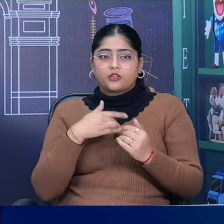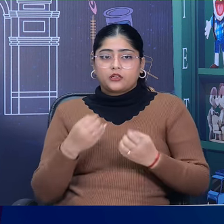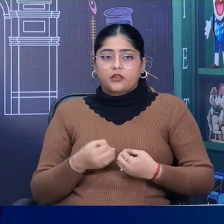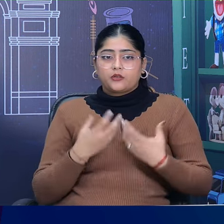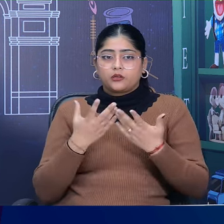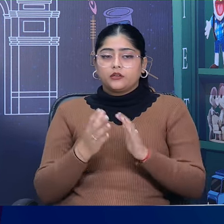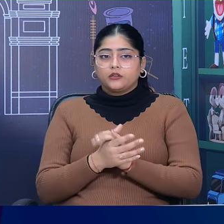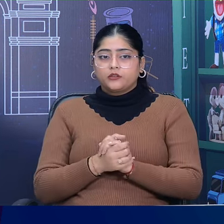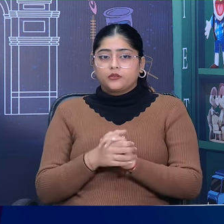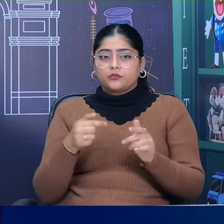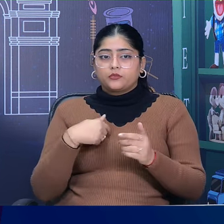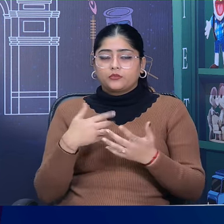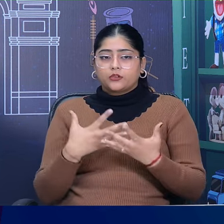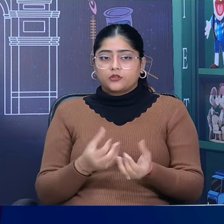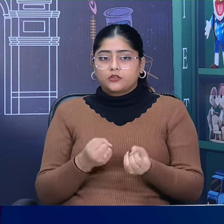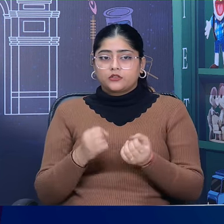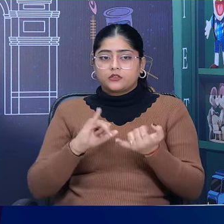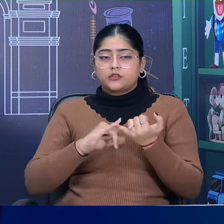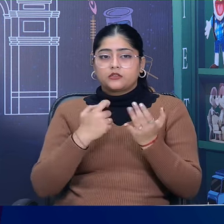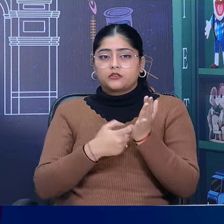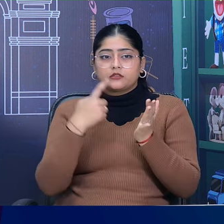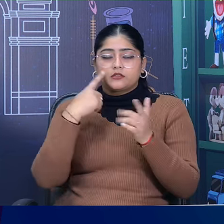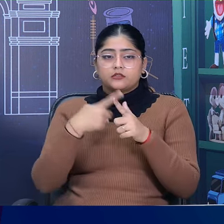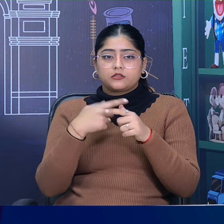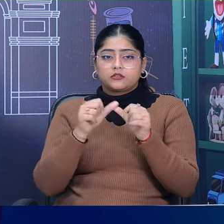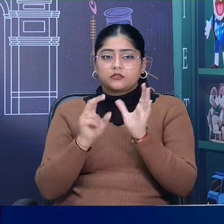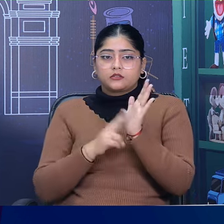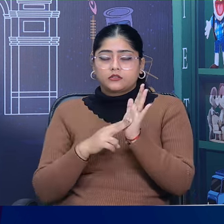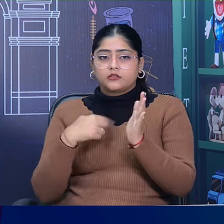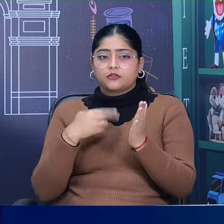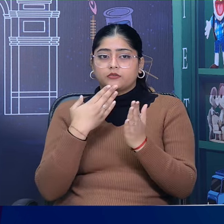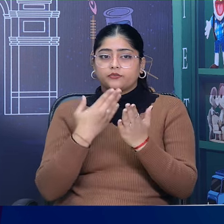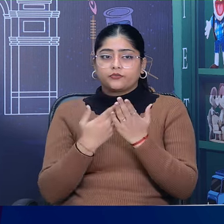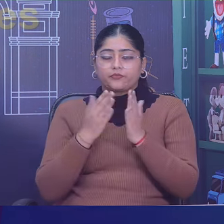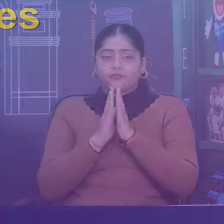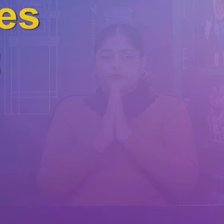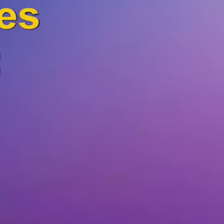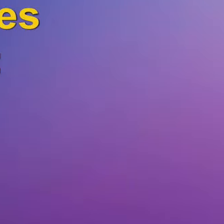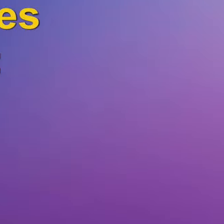साथ पाकर मैं चाहूंगी सुजन राजपूत की आपसे लू अनुमति आपका दिन शुभ हो